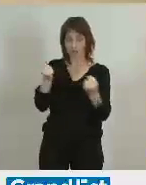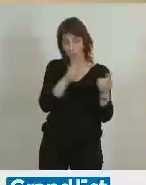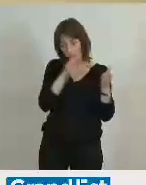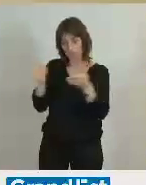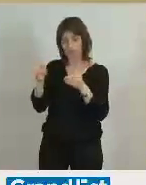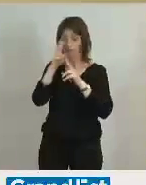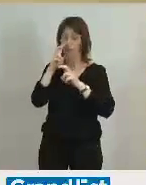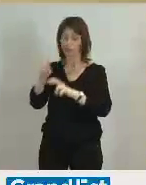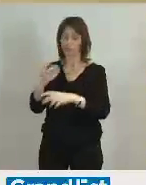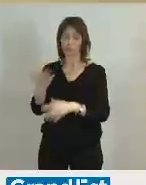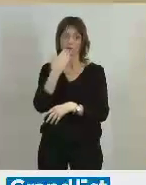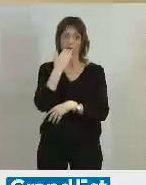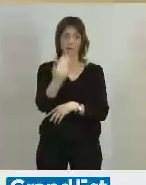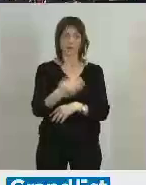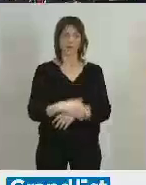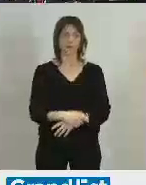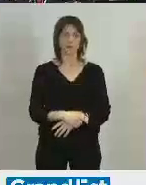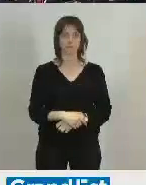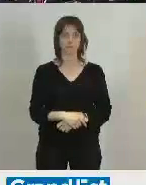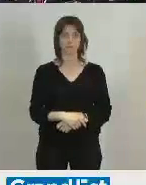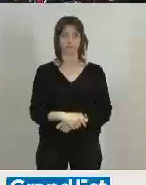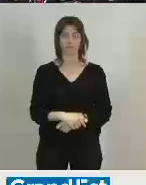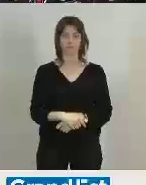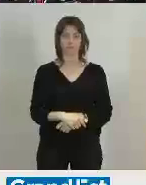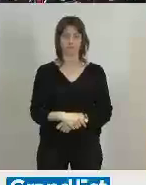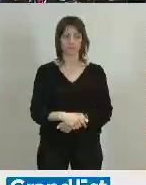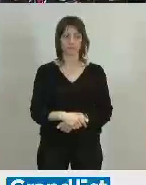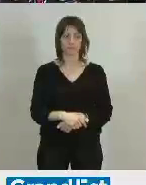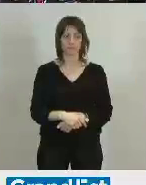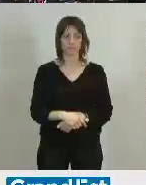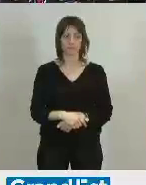Merci. Et puis ensuite, François Werner pour conclure.